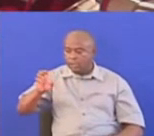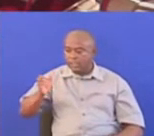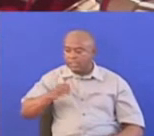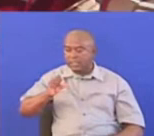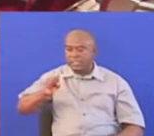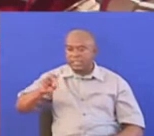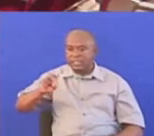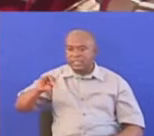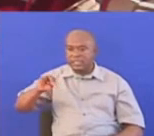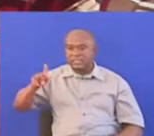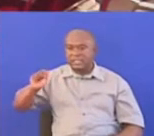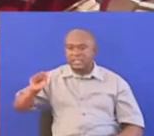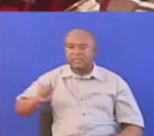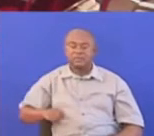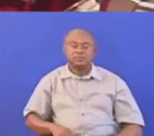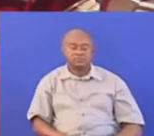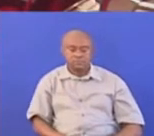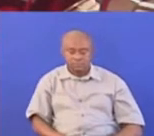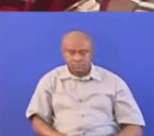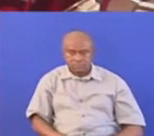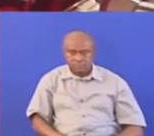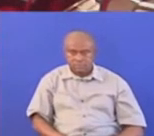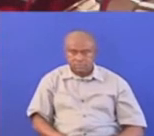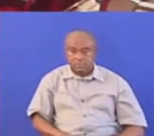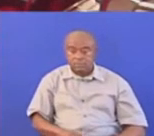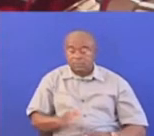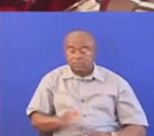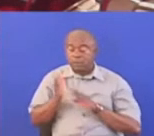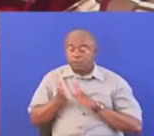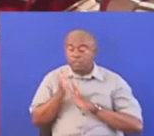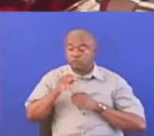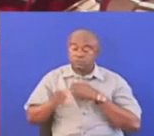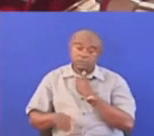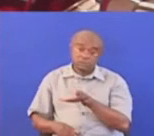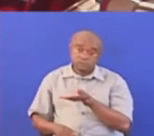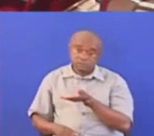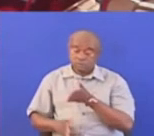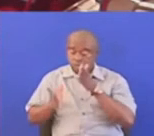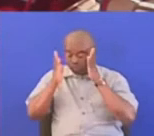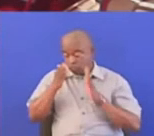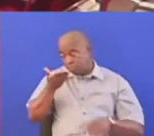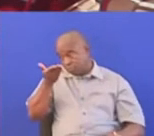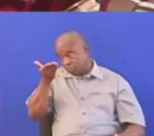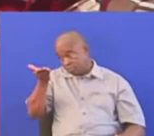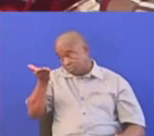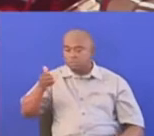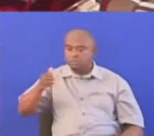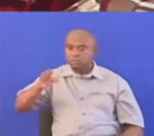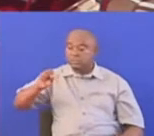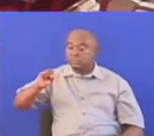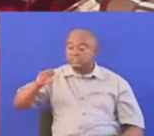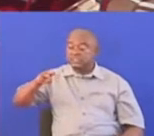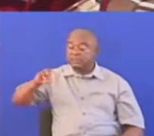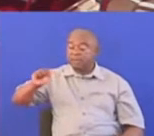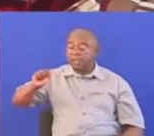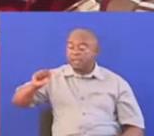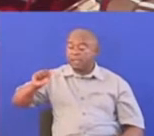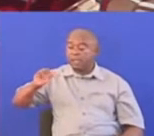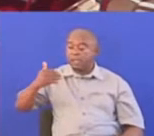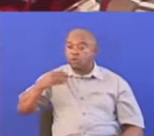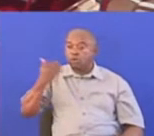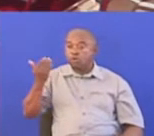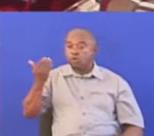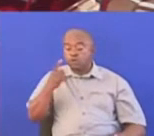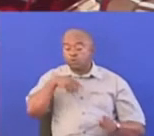Ndaisaba George Ruhoro ajiandae. Kabla hajaanza kuchangia Mheshimiwa Musa Ramadhani Sima, wako